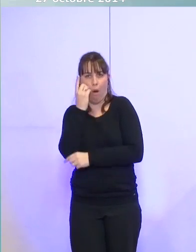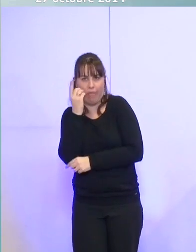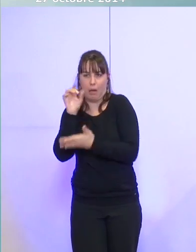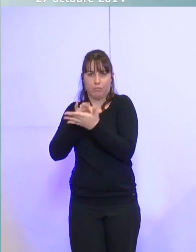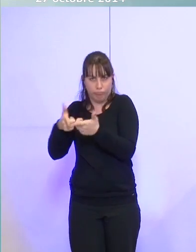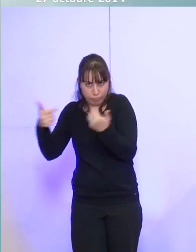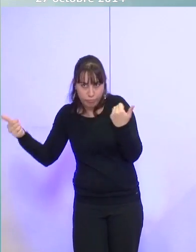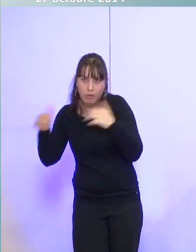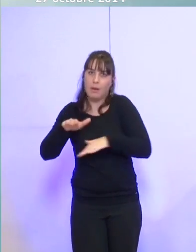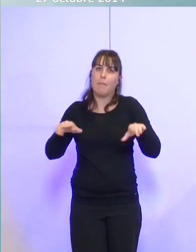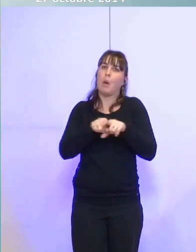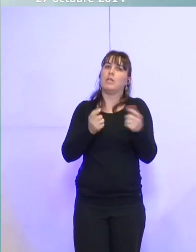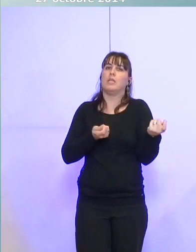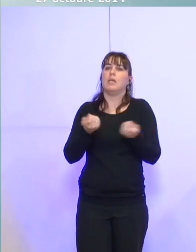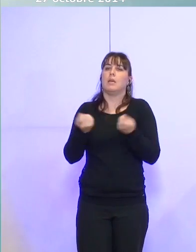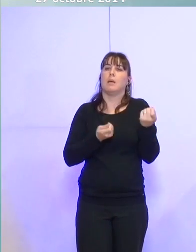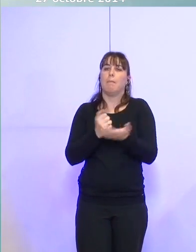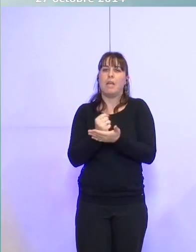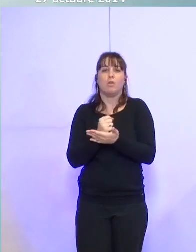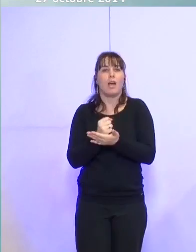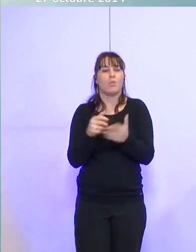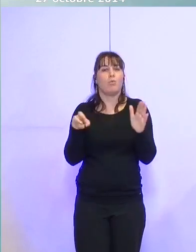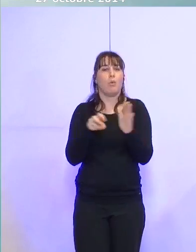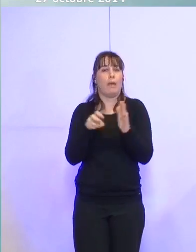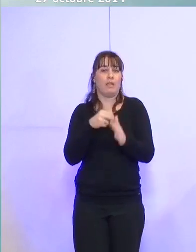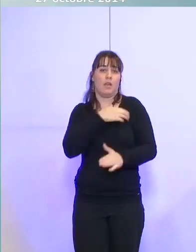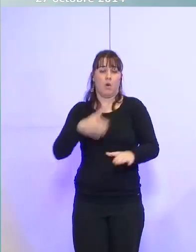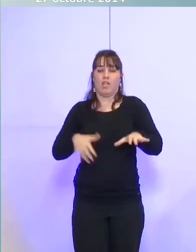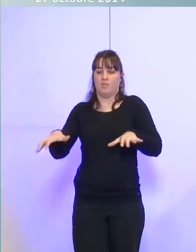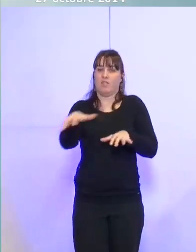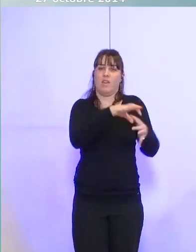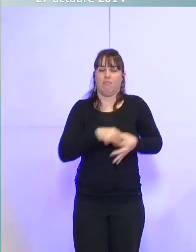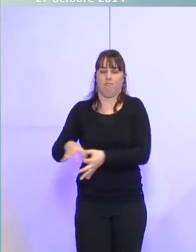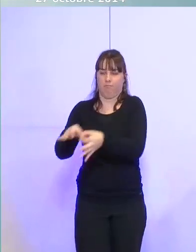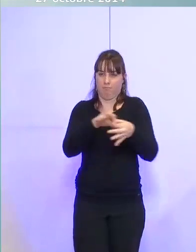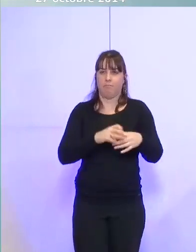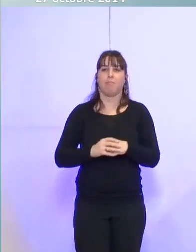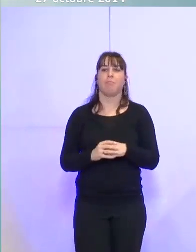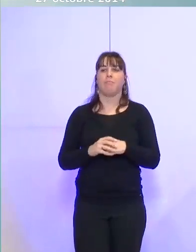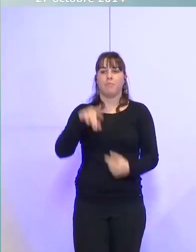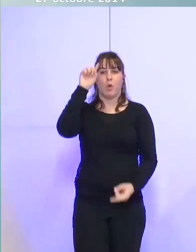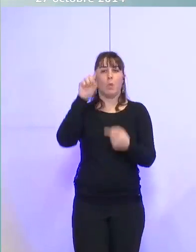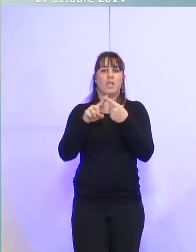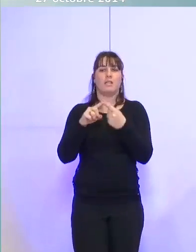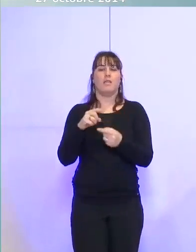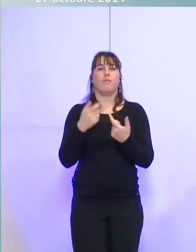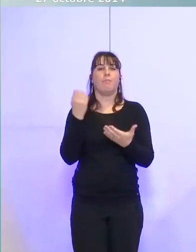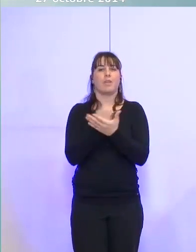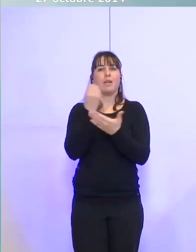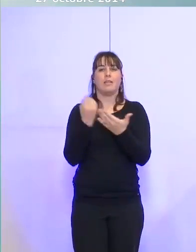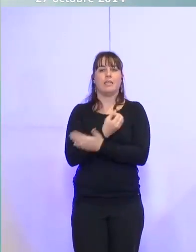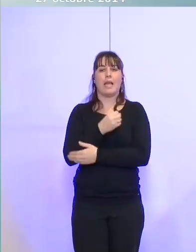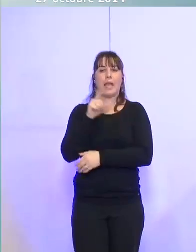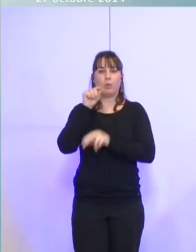effectivement, notamment de pilotage pour les collectivités locales. Donc l'intérêt particulièrement du projet DataTweet qui nous est proposé ce